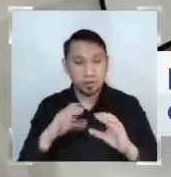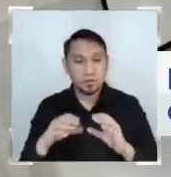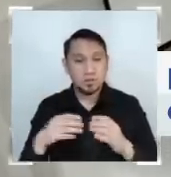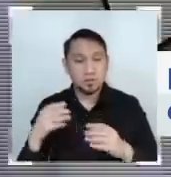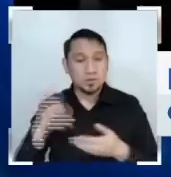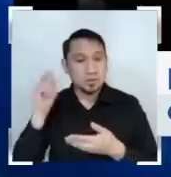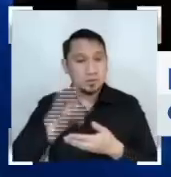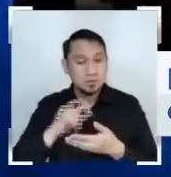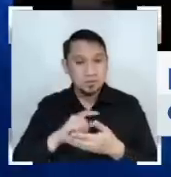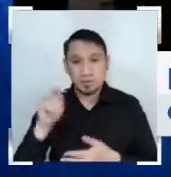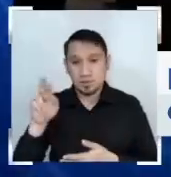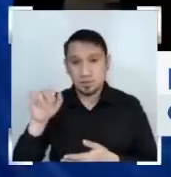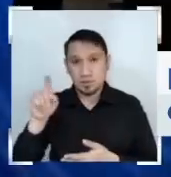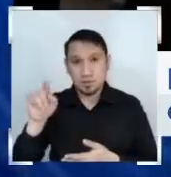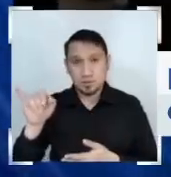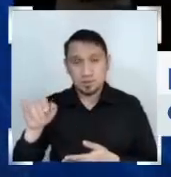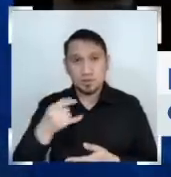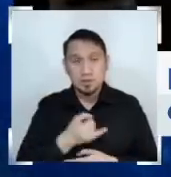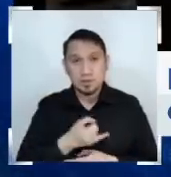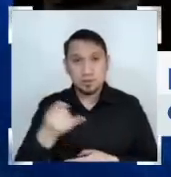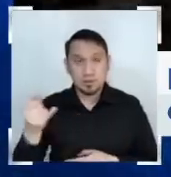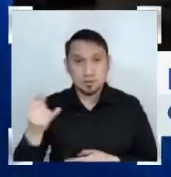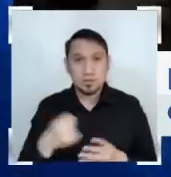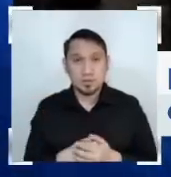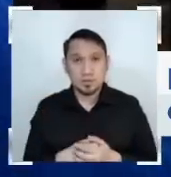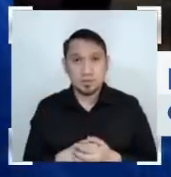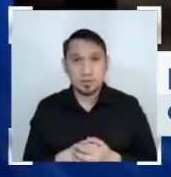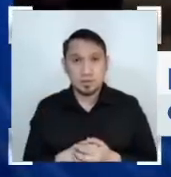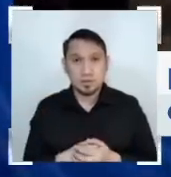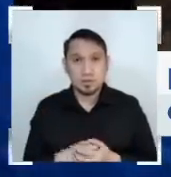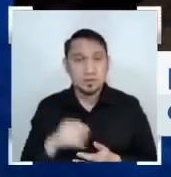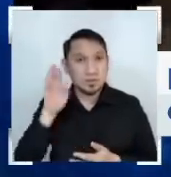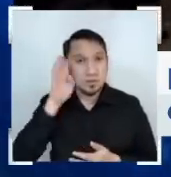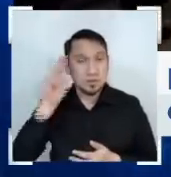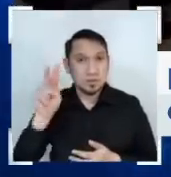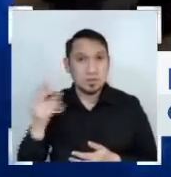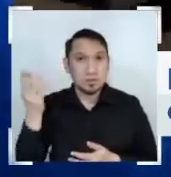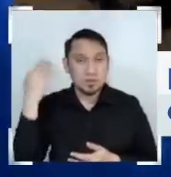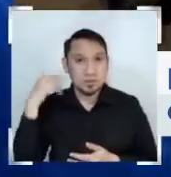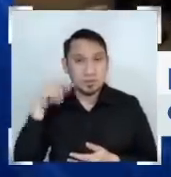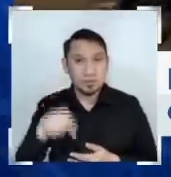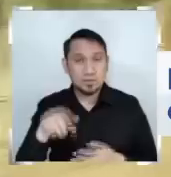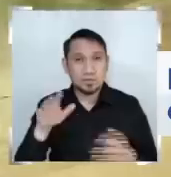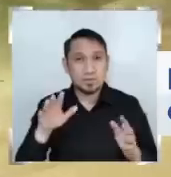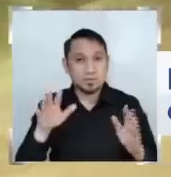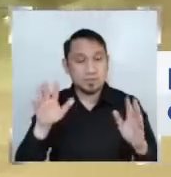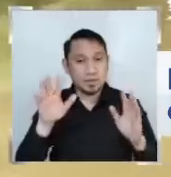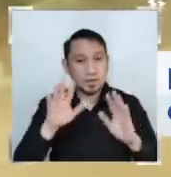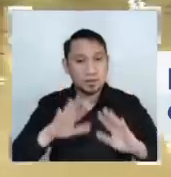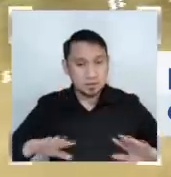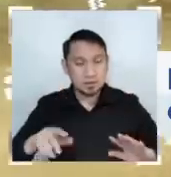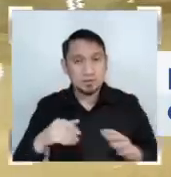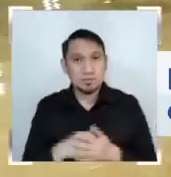Cruz Angeles, inimbitahan ng Thai Chargé d'Affaires si Marcos noong nag-courtesy call ang ASEAN Ambassador sa President-elect.